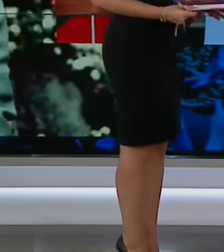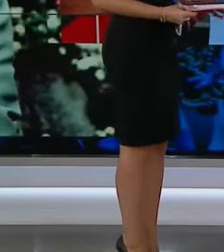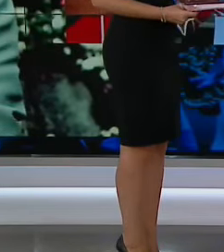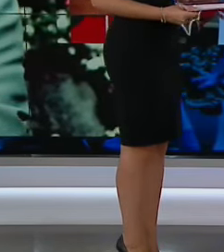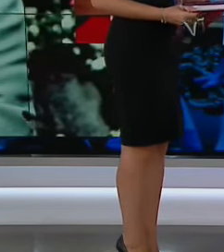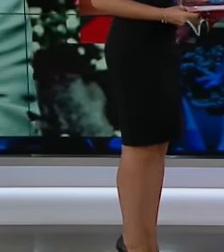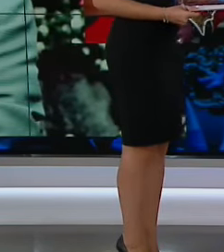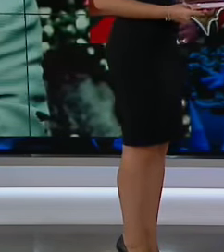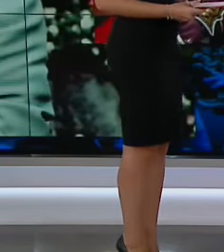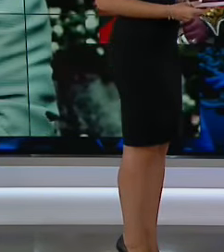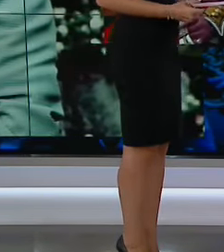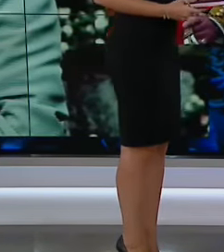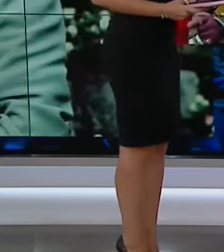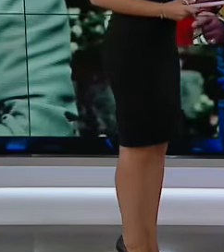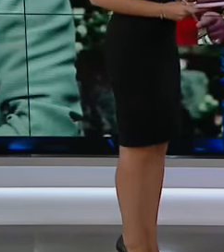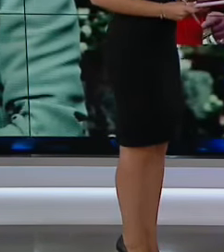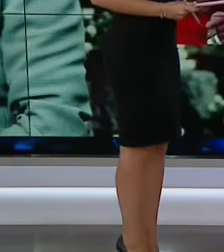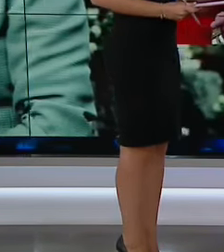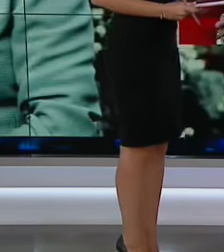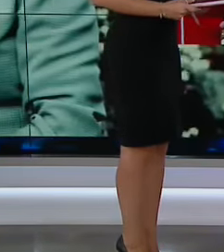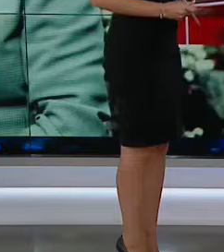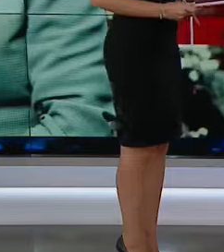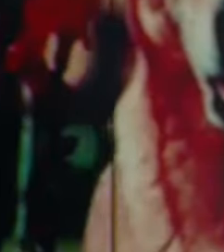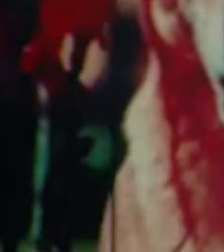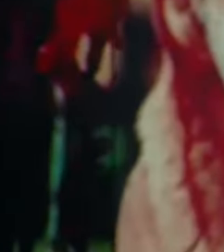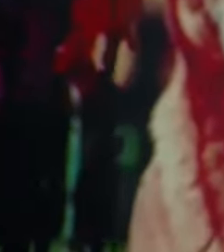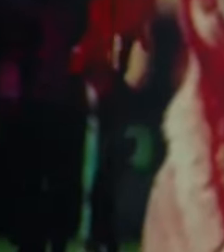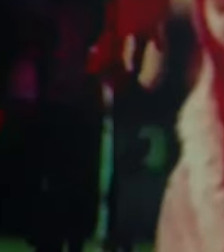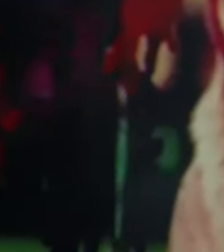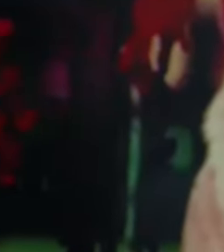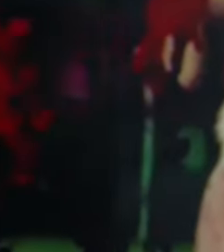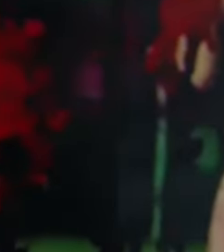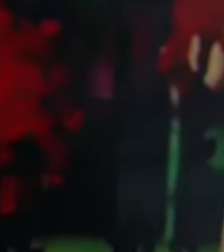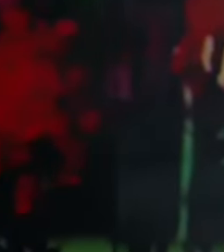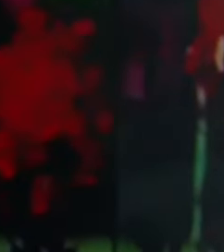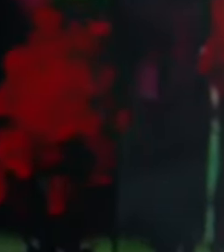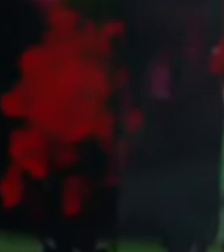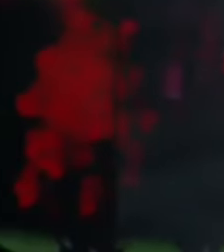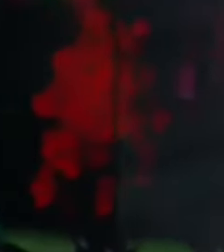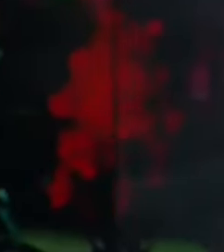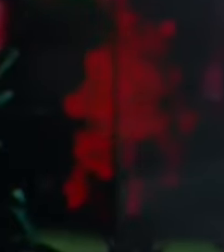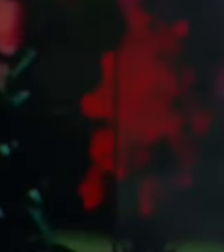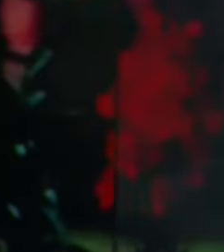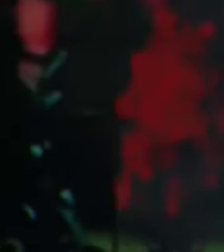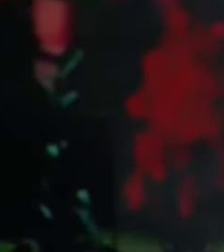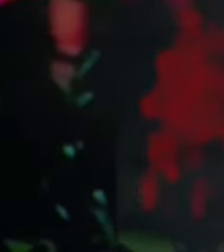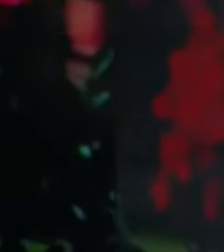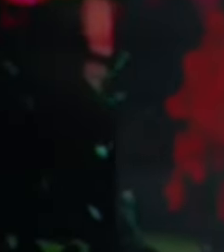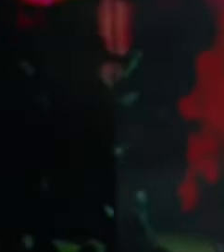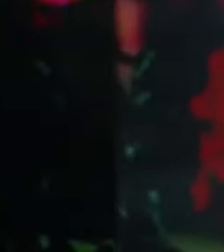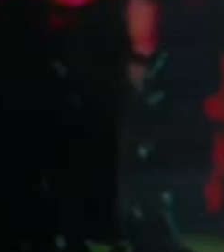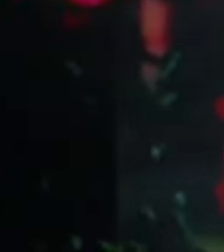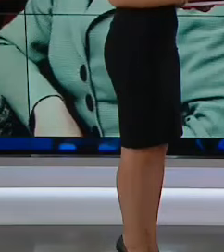στις 19 Σεπτεμβρίου, ενώ θα δοθούν πολλές περισσότερες πληροφορίες για το πρόγραμμα το οποίο θα